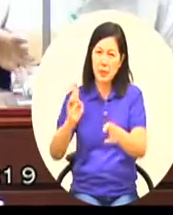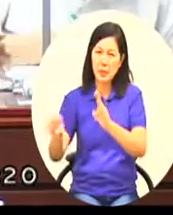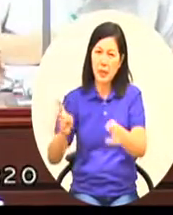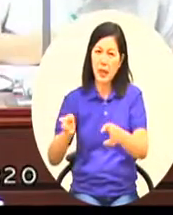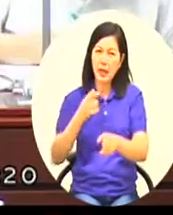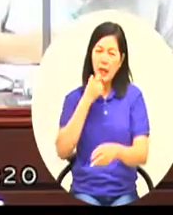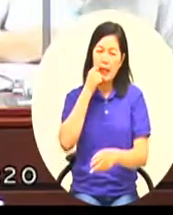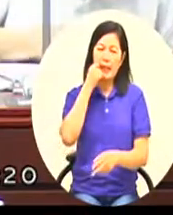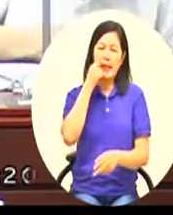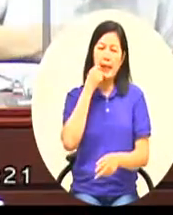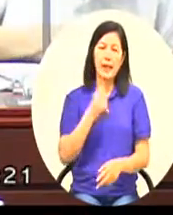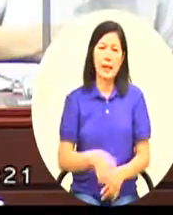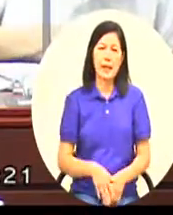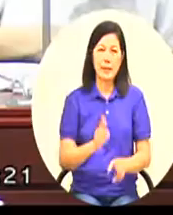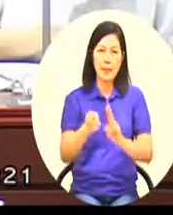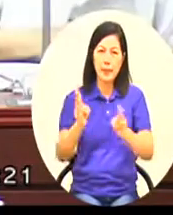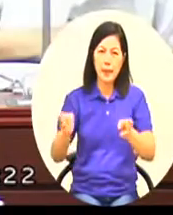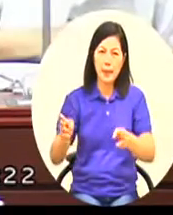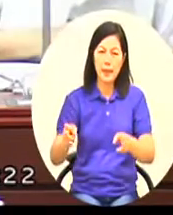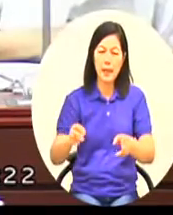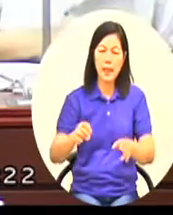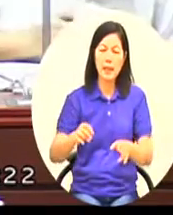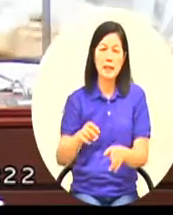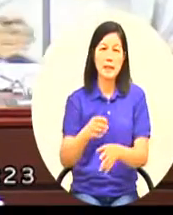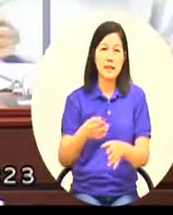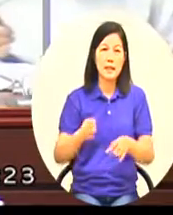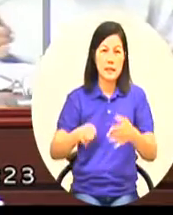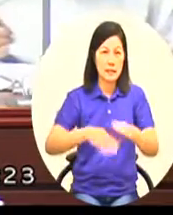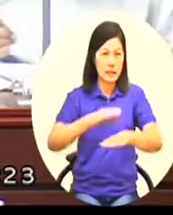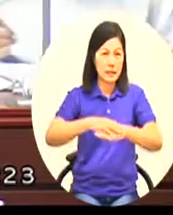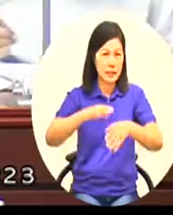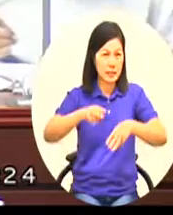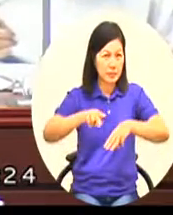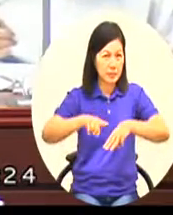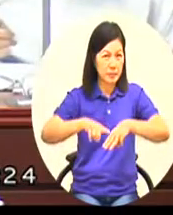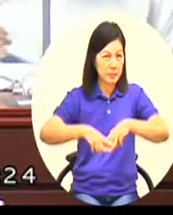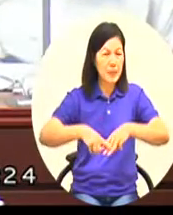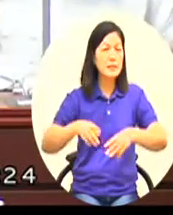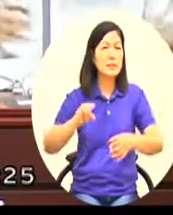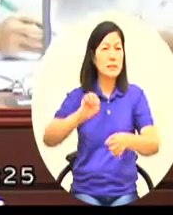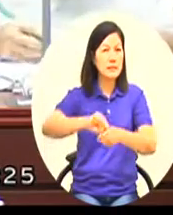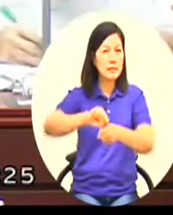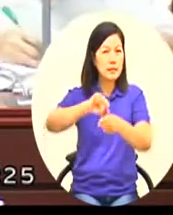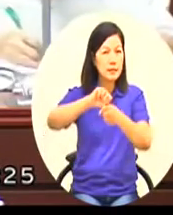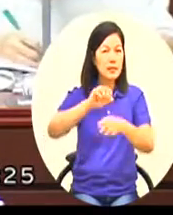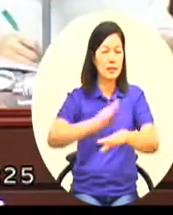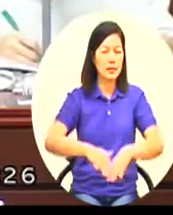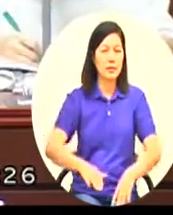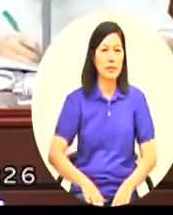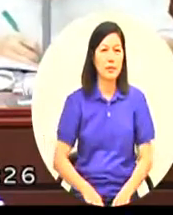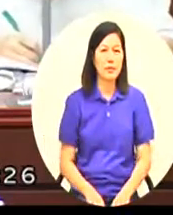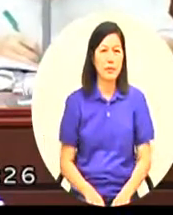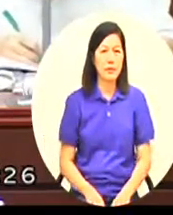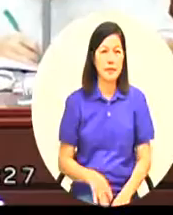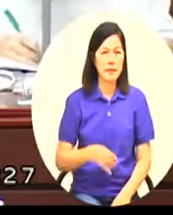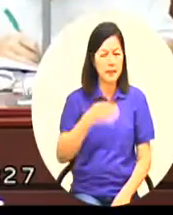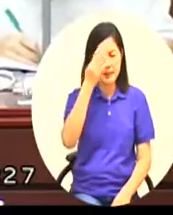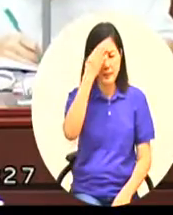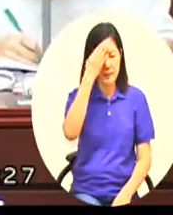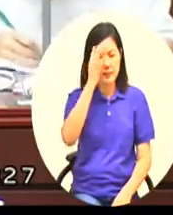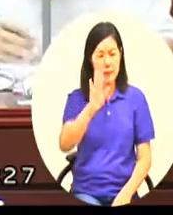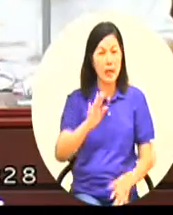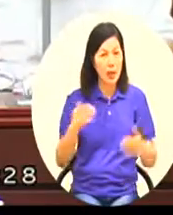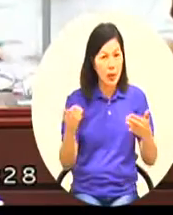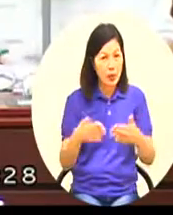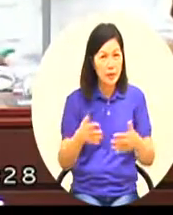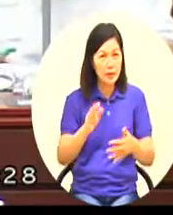工人派了很多就会增加他的成本，所以这个是很大的一个困扰。所以我们如何去解决这个问题，